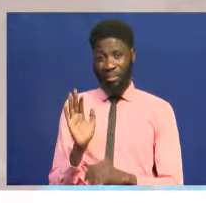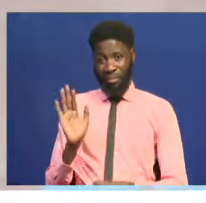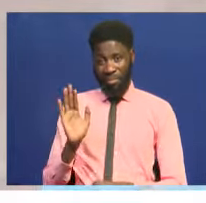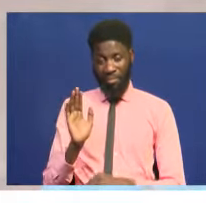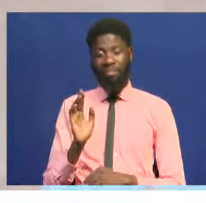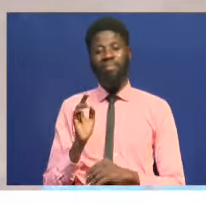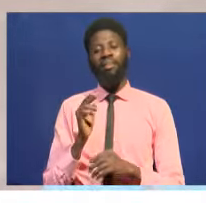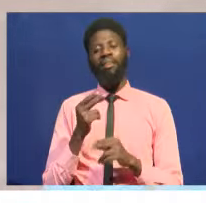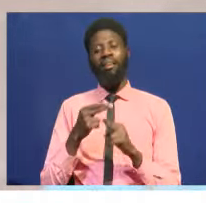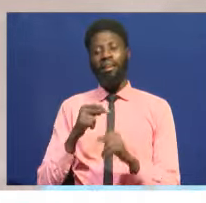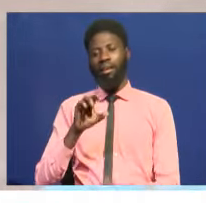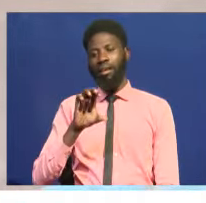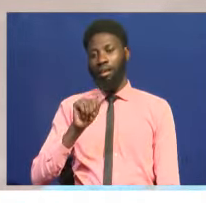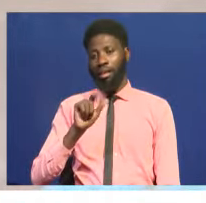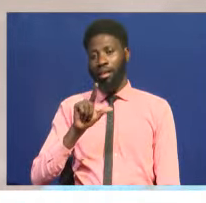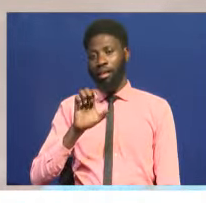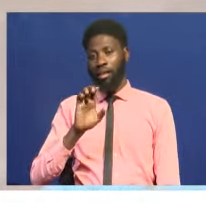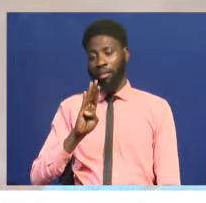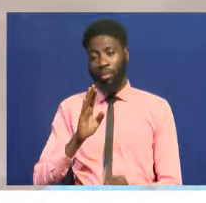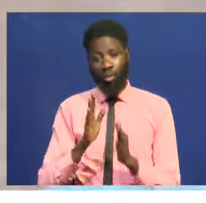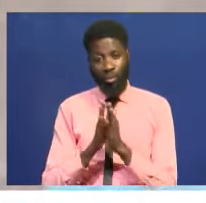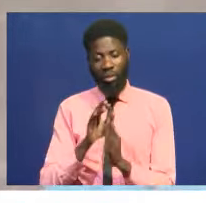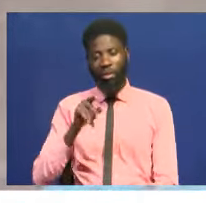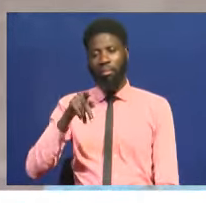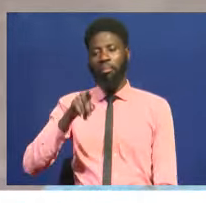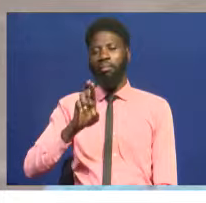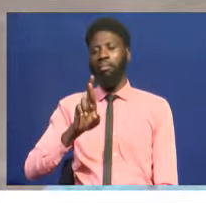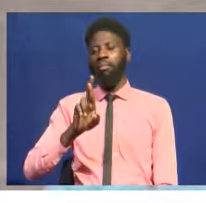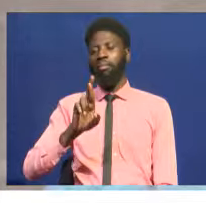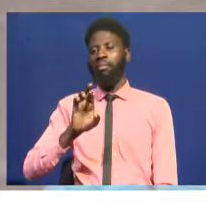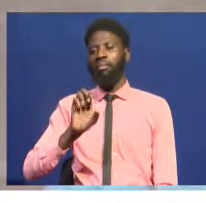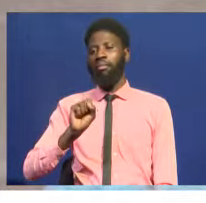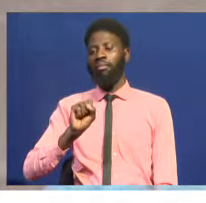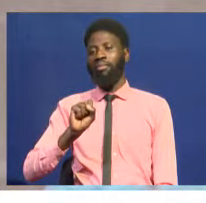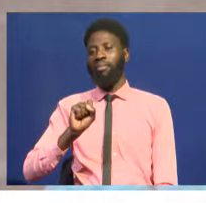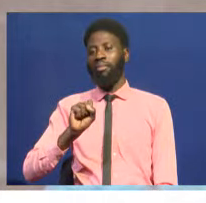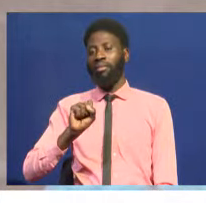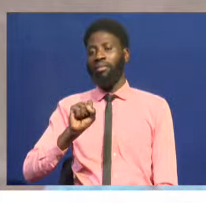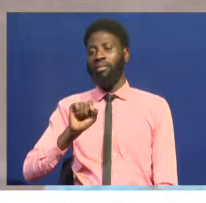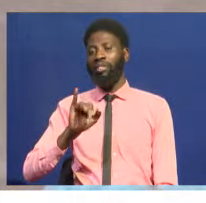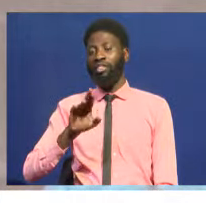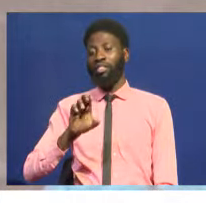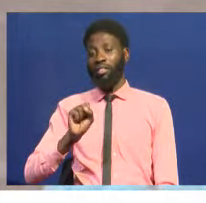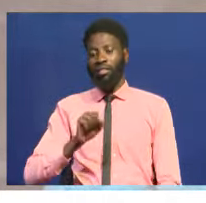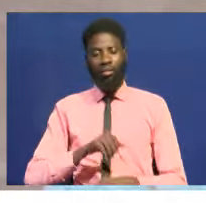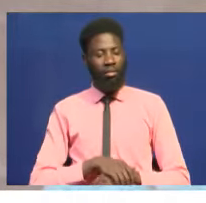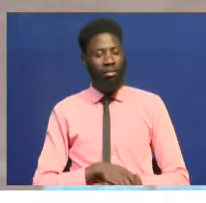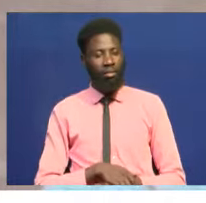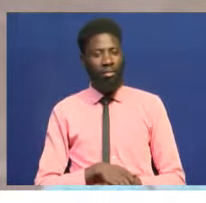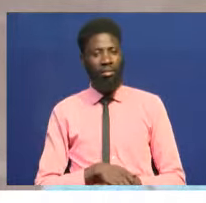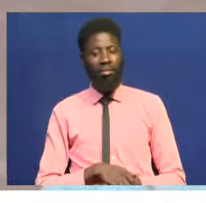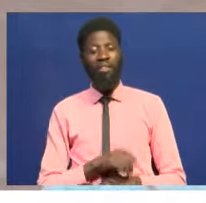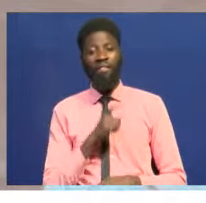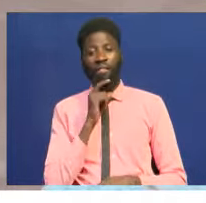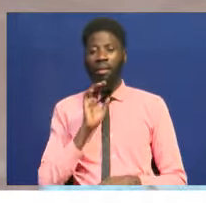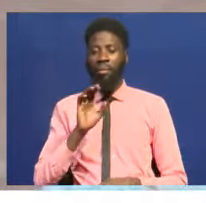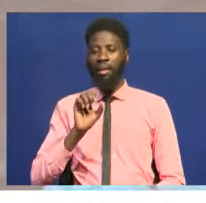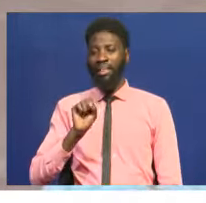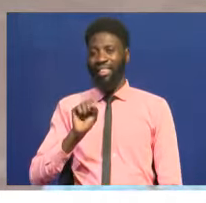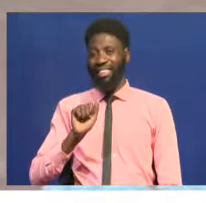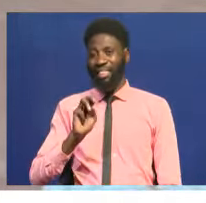na Precious, mzee baba yake Samson na mama Mary, familia,